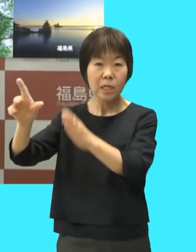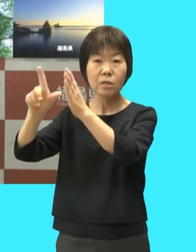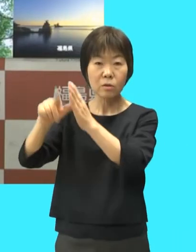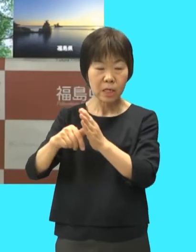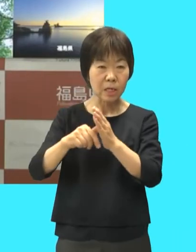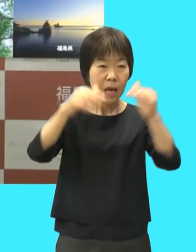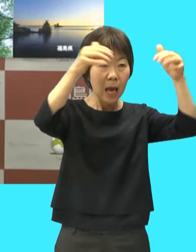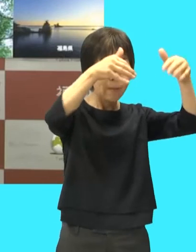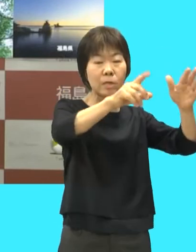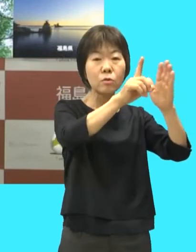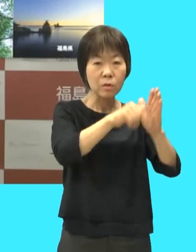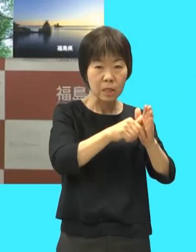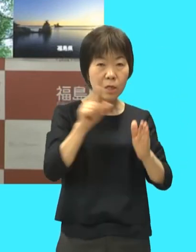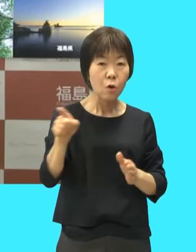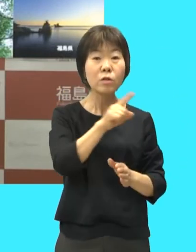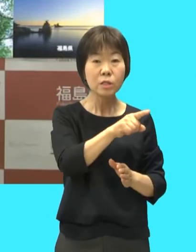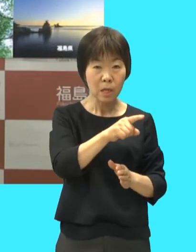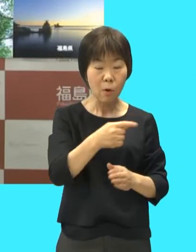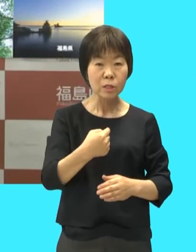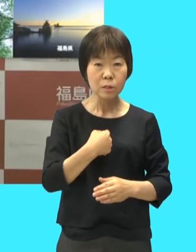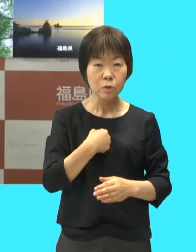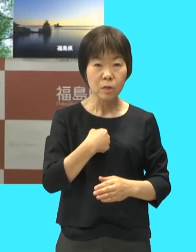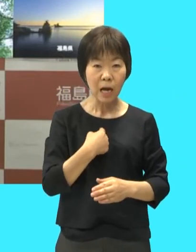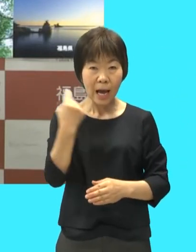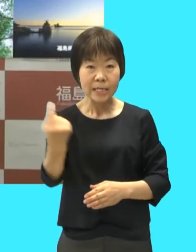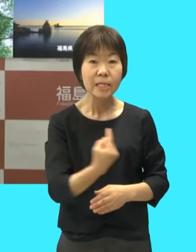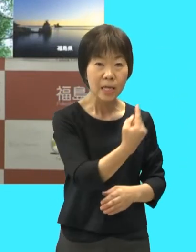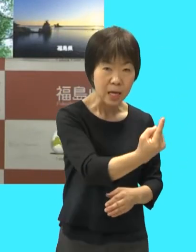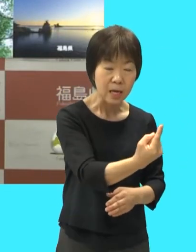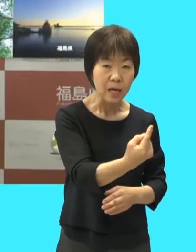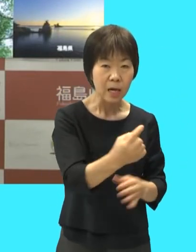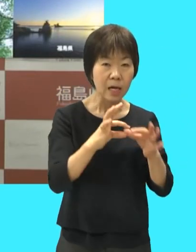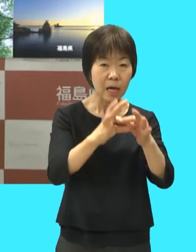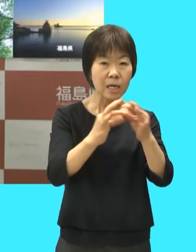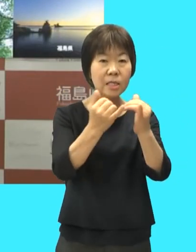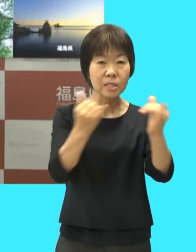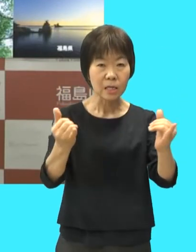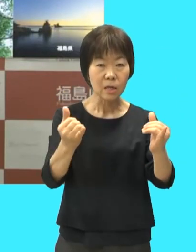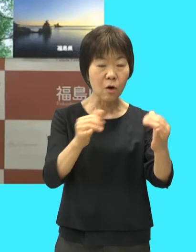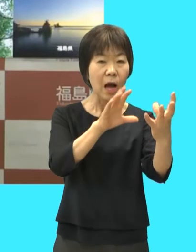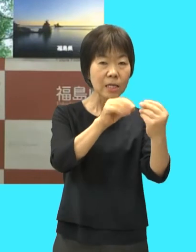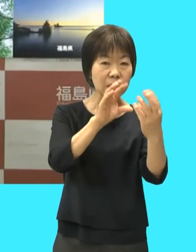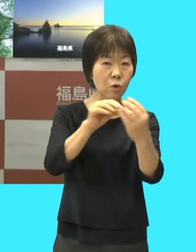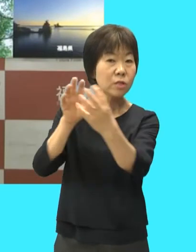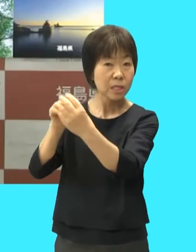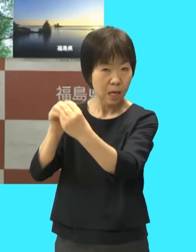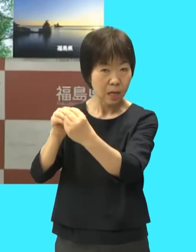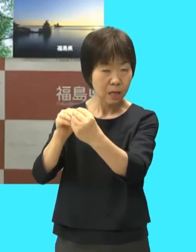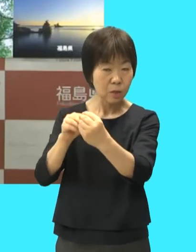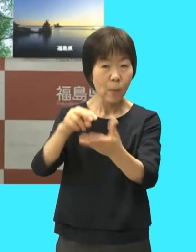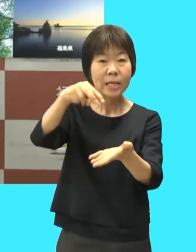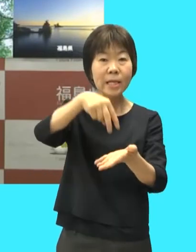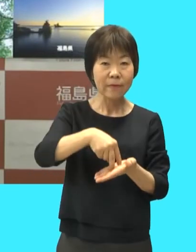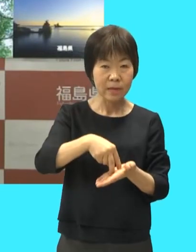寺、その両方についても自分自身がその現場に行って関係の方々と直接話してその場に立